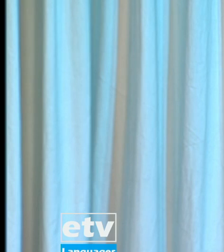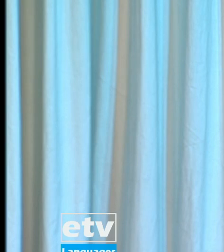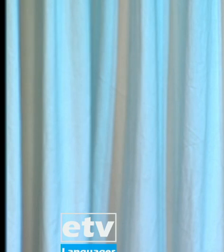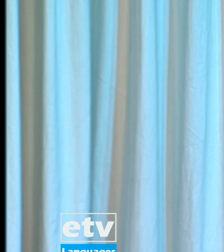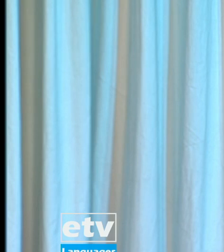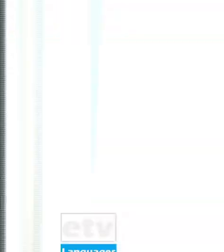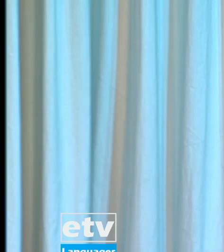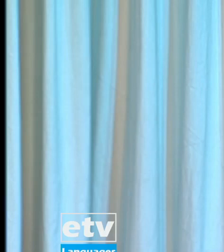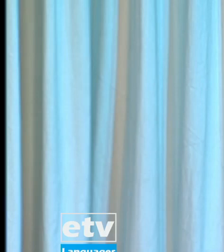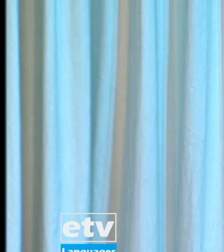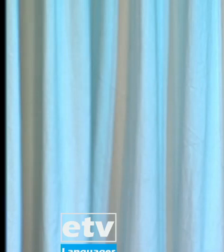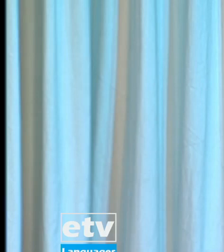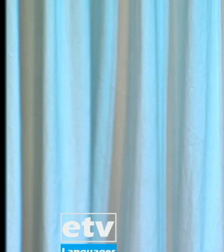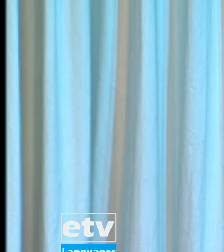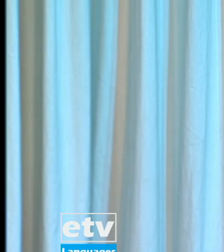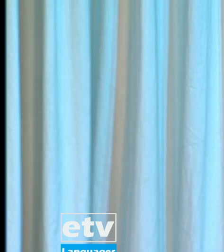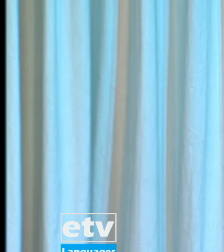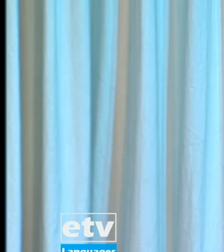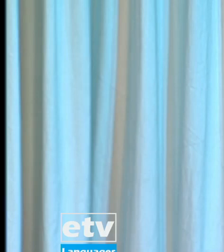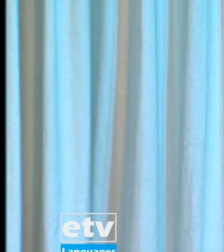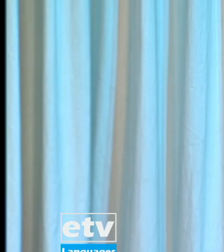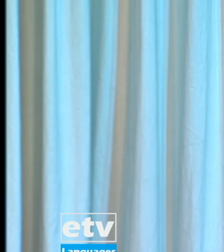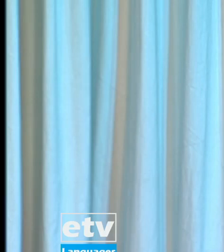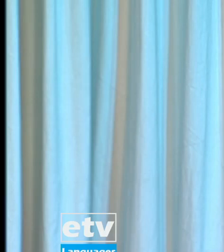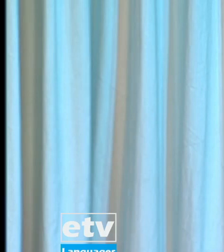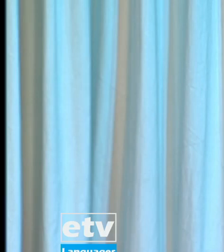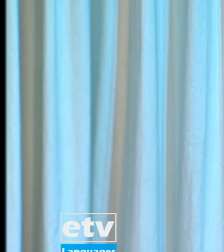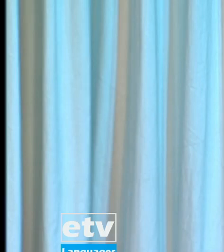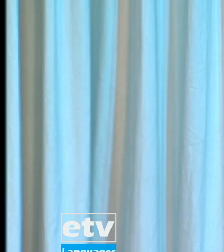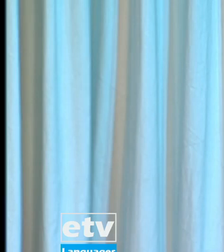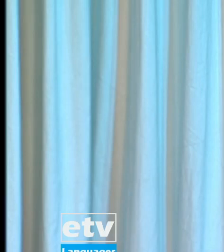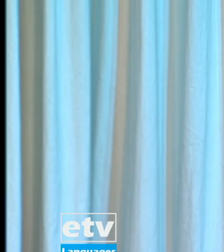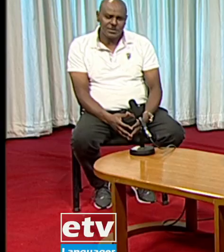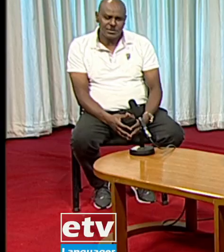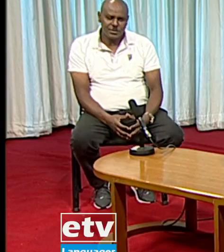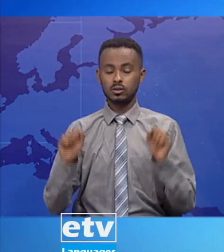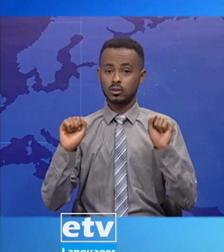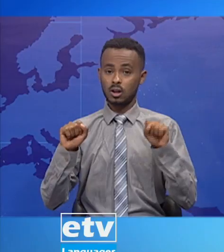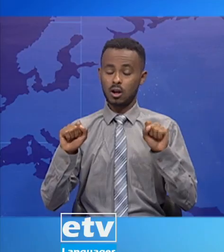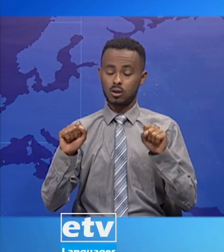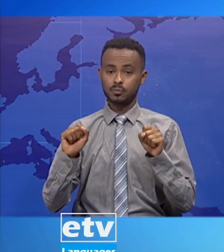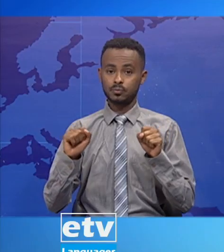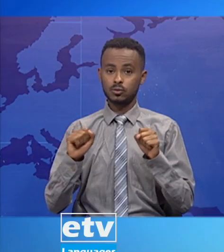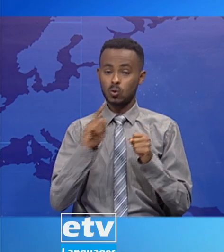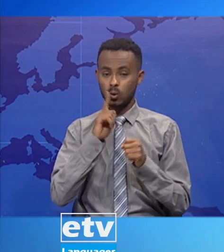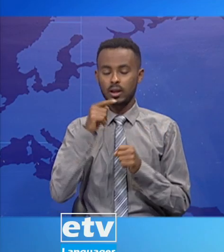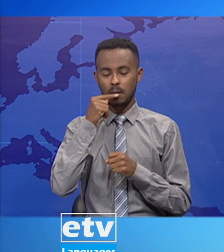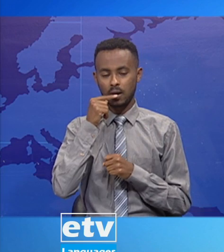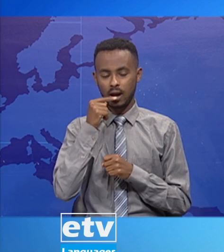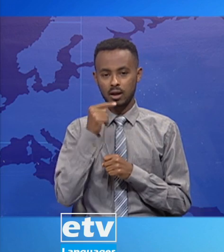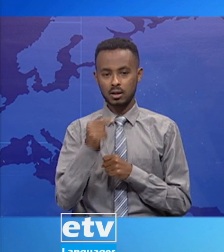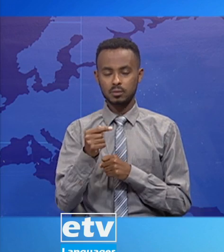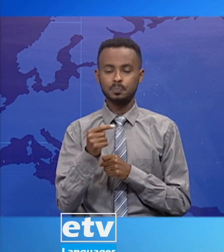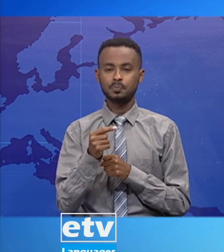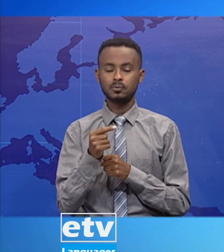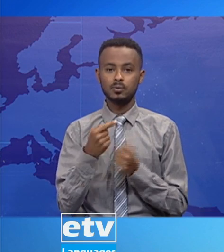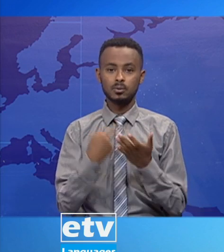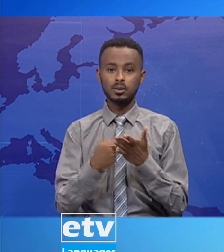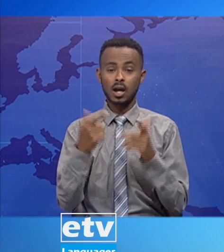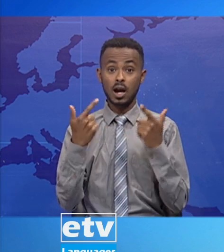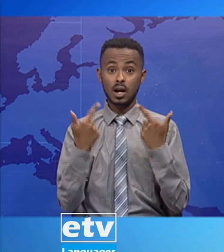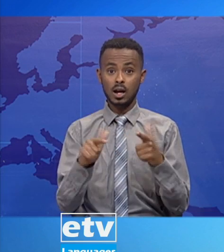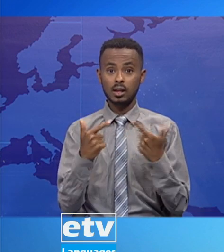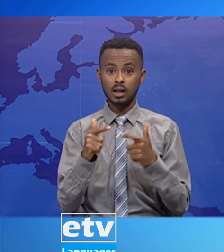ምን አይነት ስራ ነበር? እንዴት ነበር ዝግጅቱስ? ምን ይመስላል? አው እንግዲህ እነስ ለመናገር በዚያ